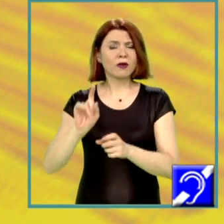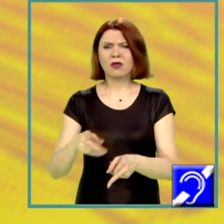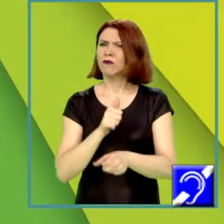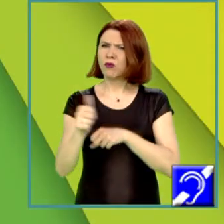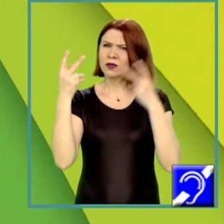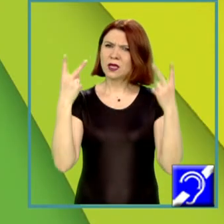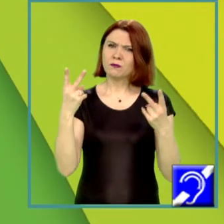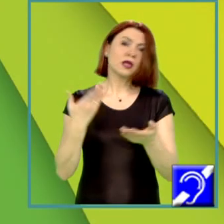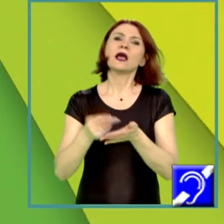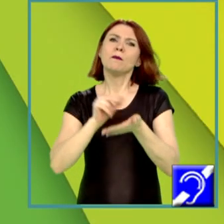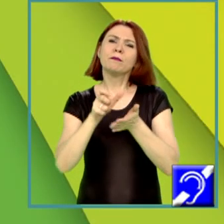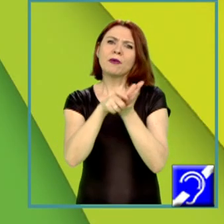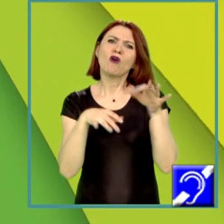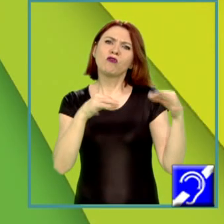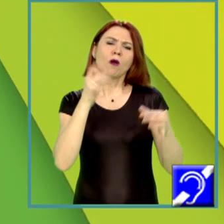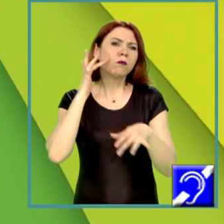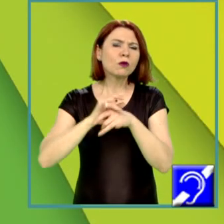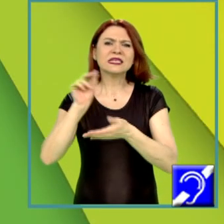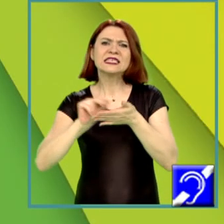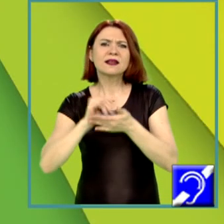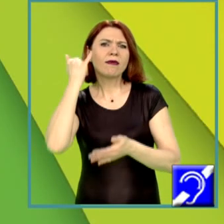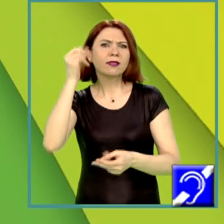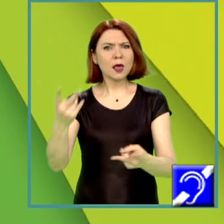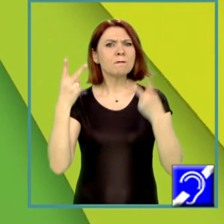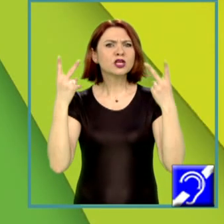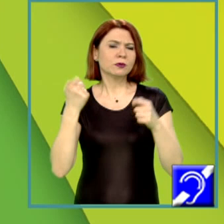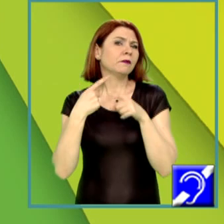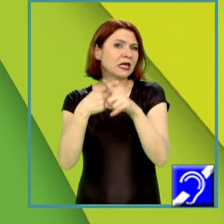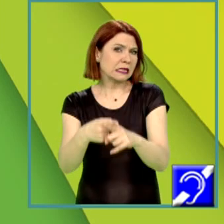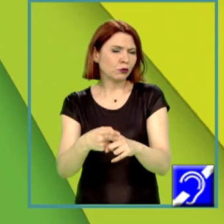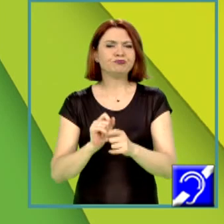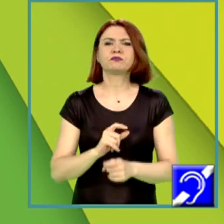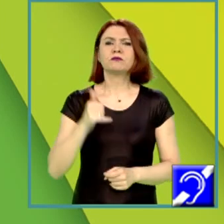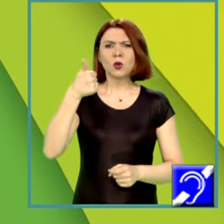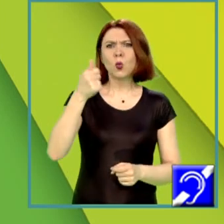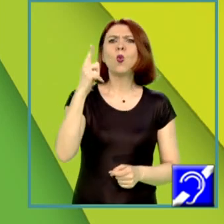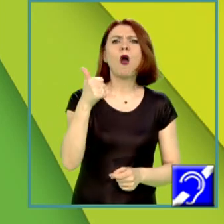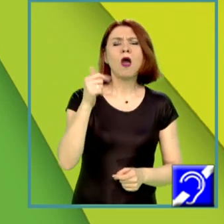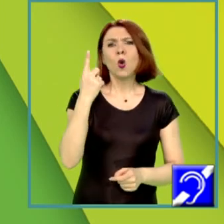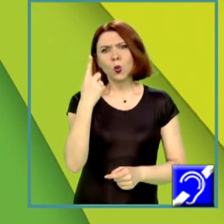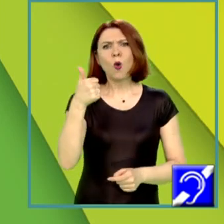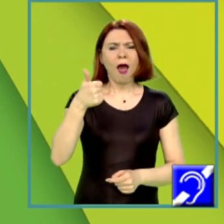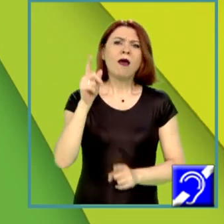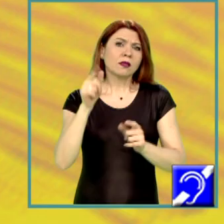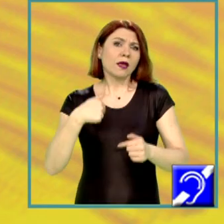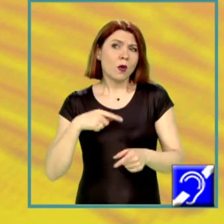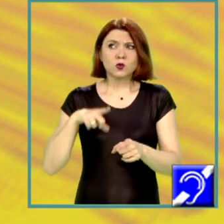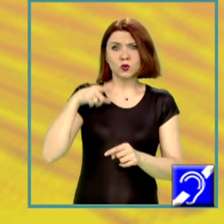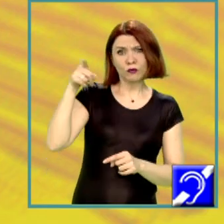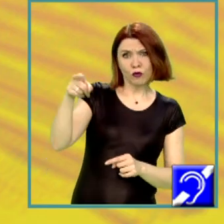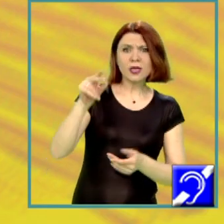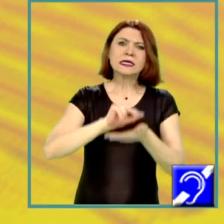important ca pe ea să vă notații de principale de exemplu la subiectul 1 a Dacă aș fi în locul vostru aș folosi